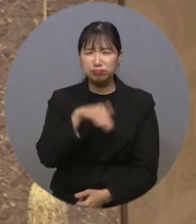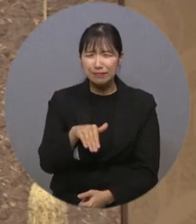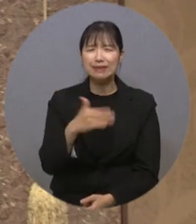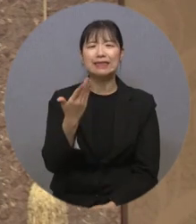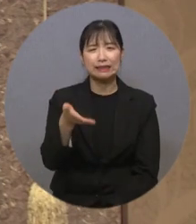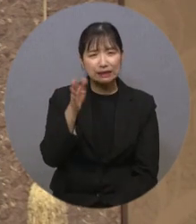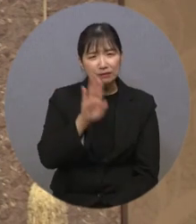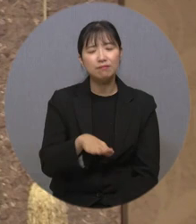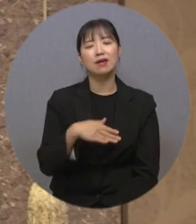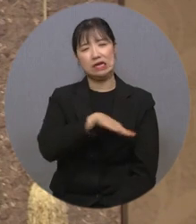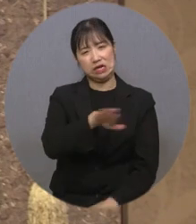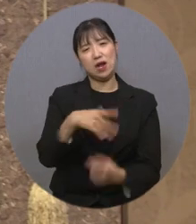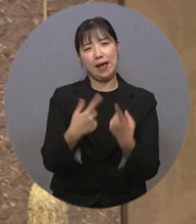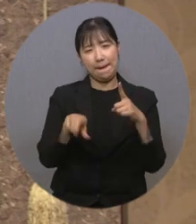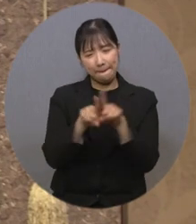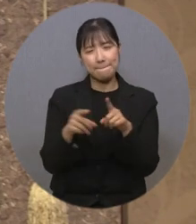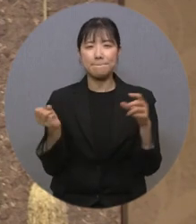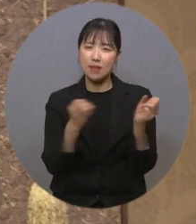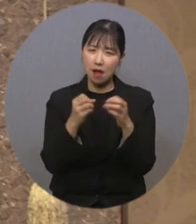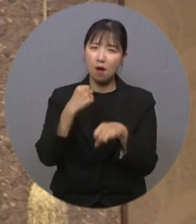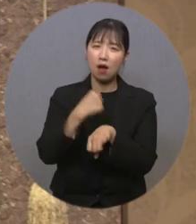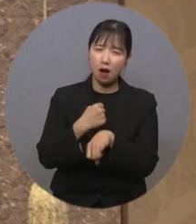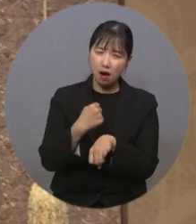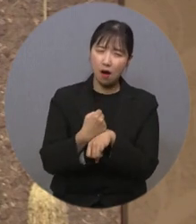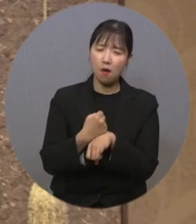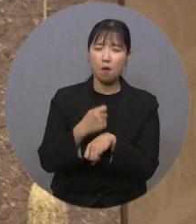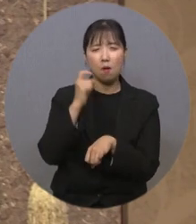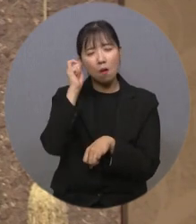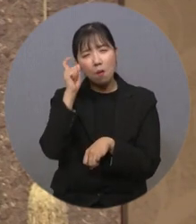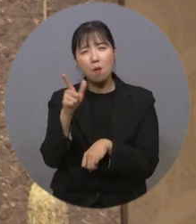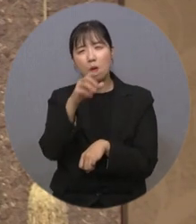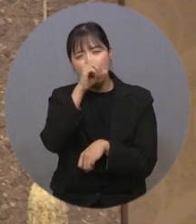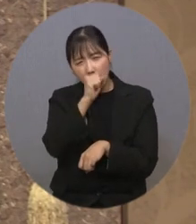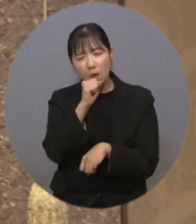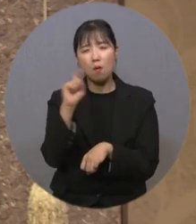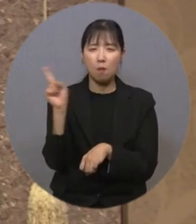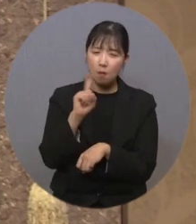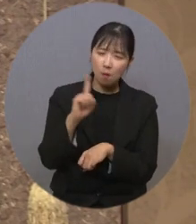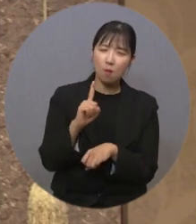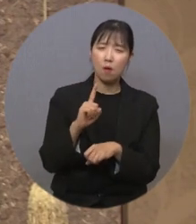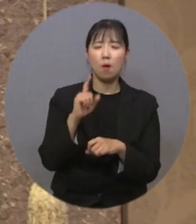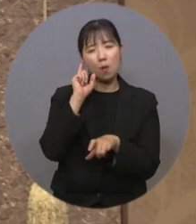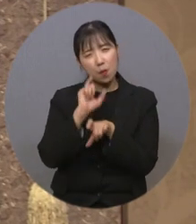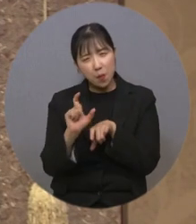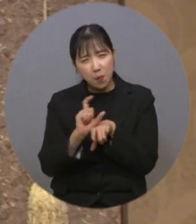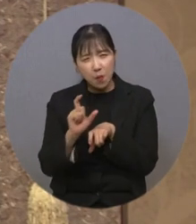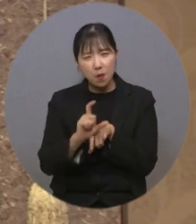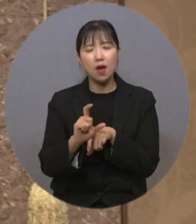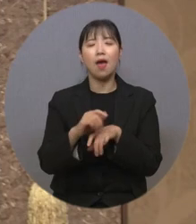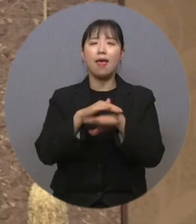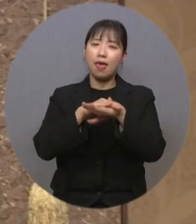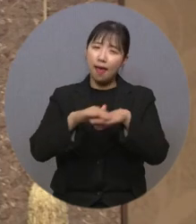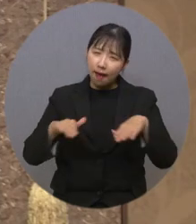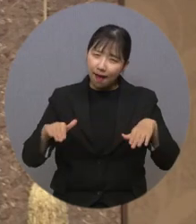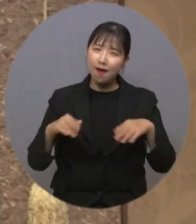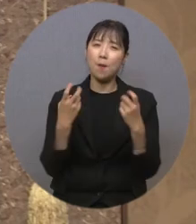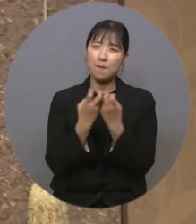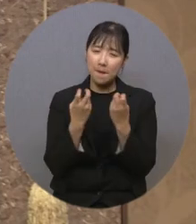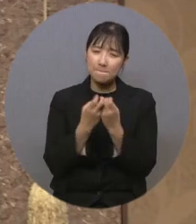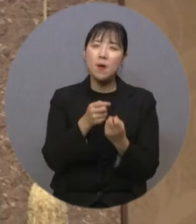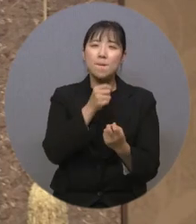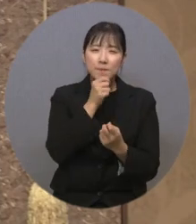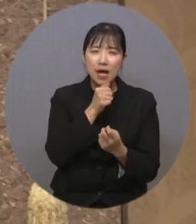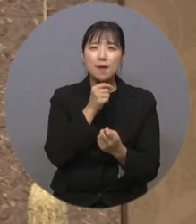네. 저희들이 함께 대화하고 지혜를 짜내다 보면은 작은 해결책이지만은 하나씩